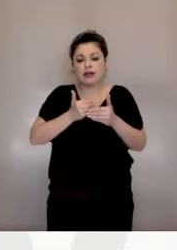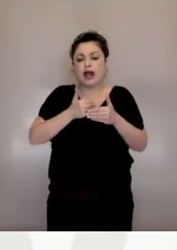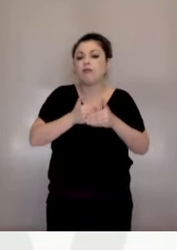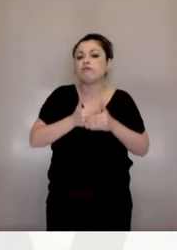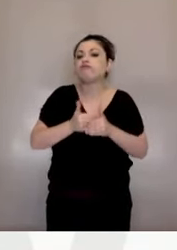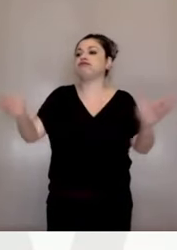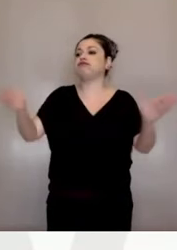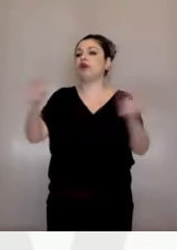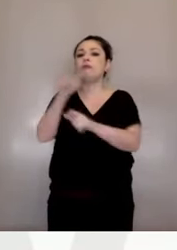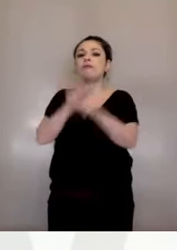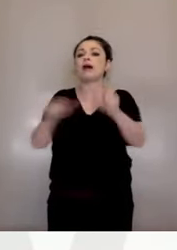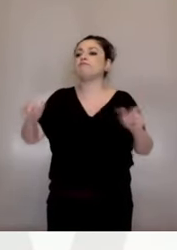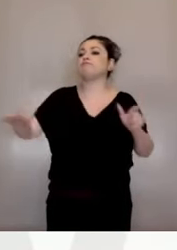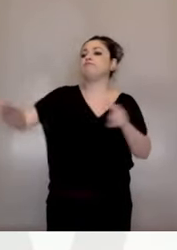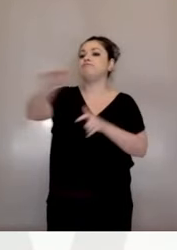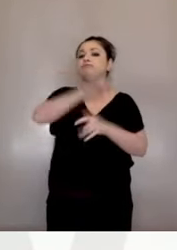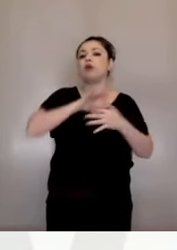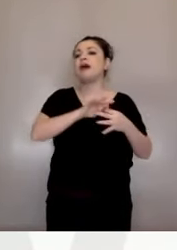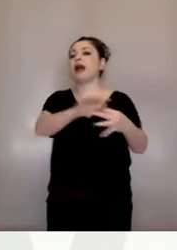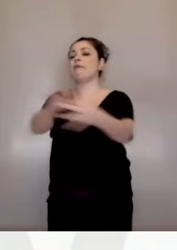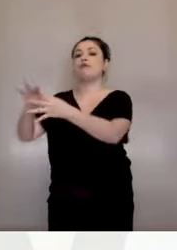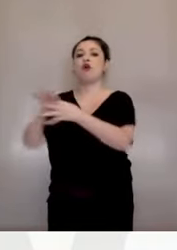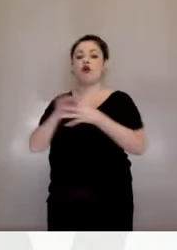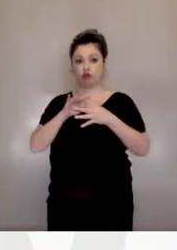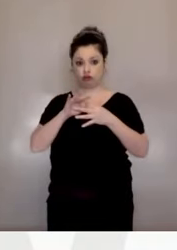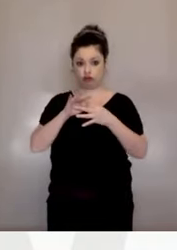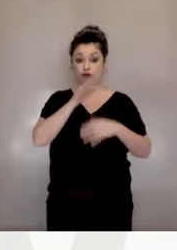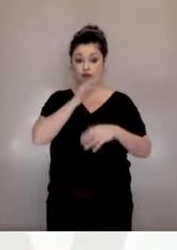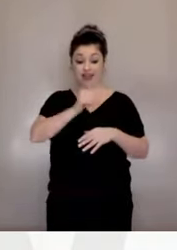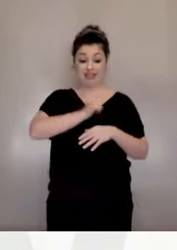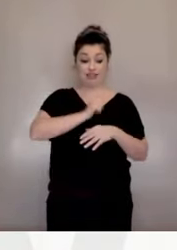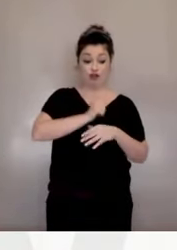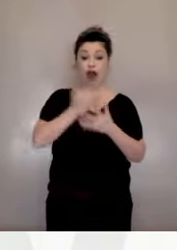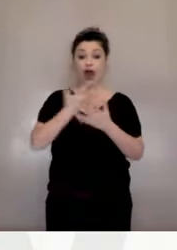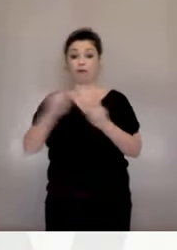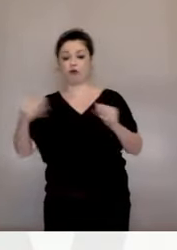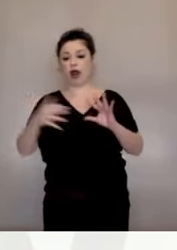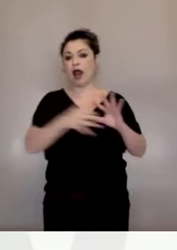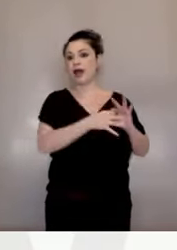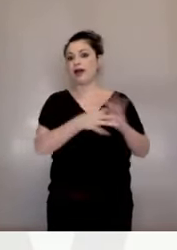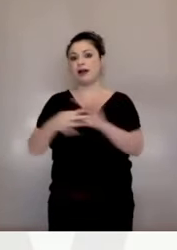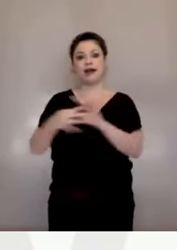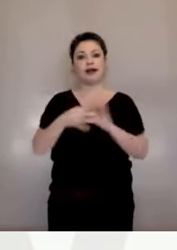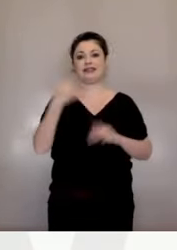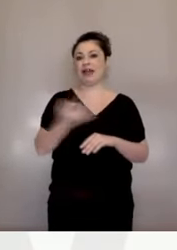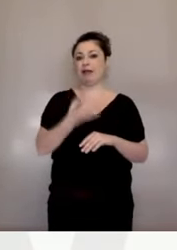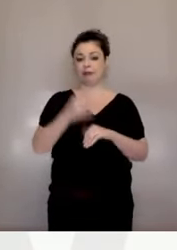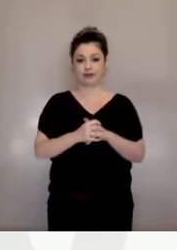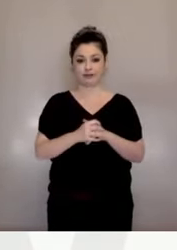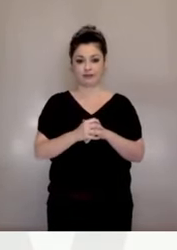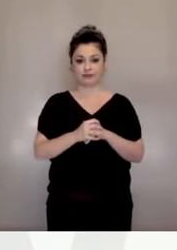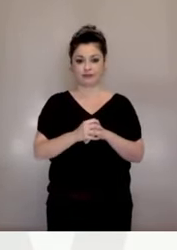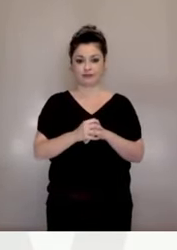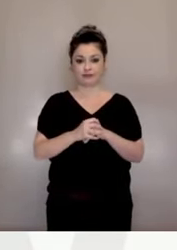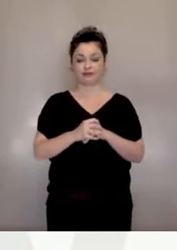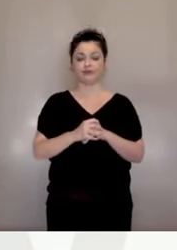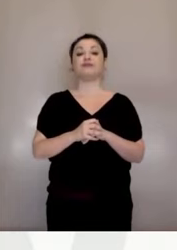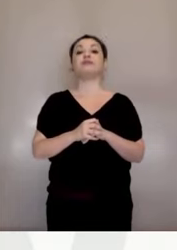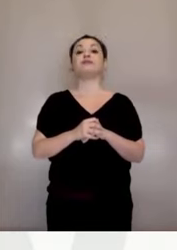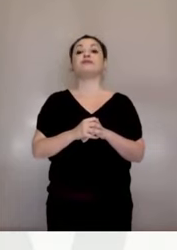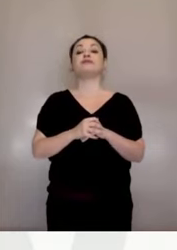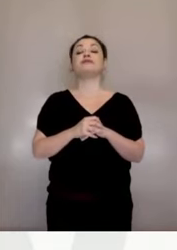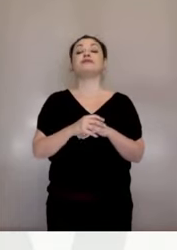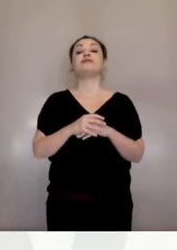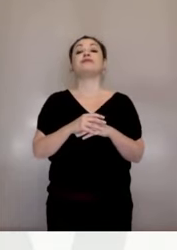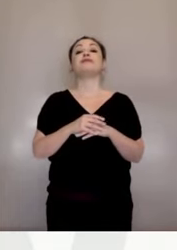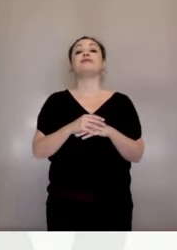nella spartizione dell'essere singolare plurale. E per concludere, pour Nancy,